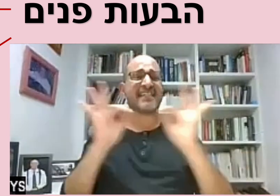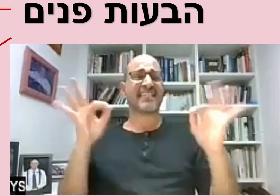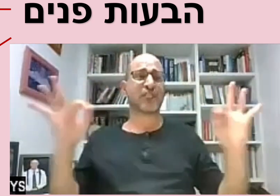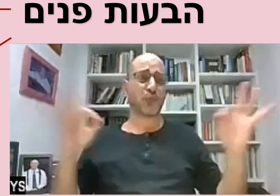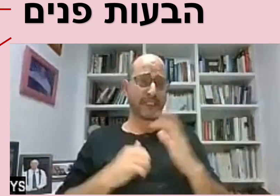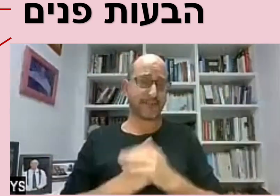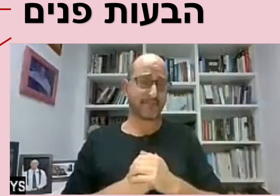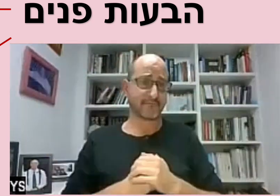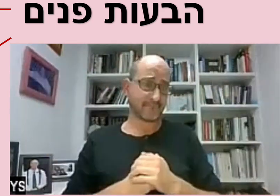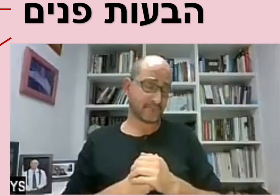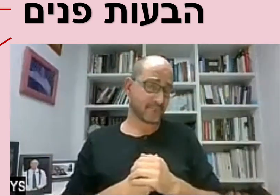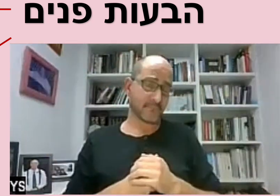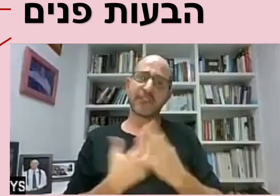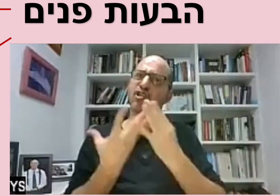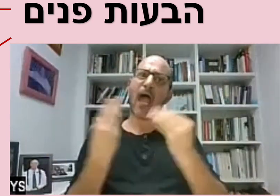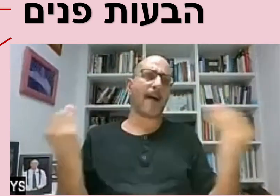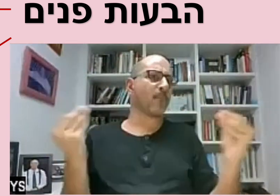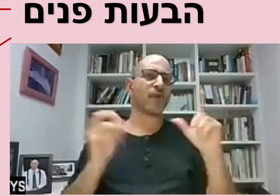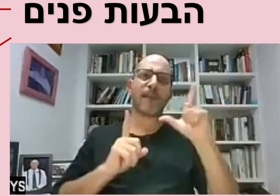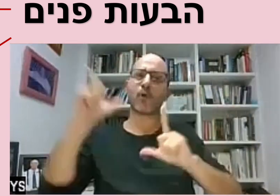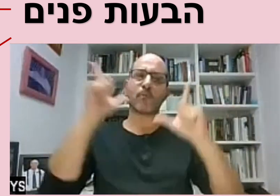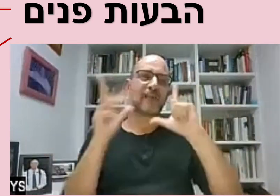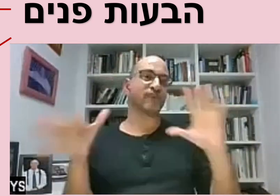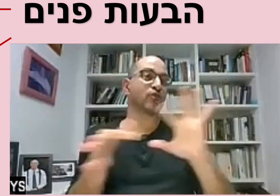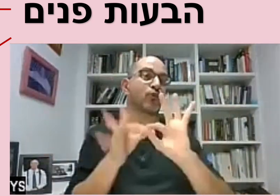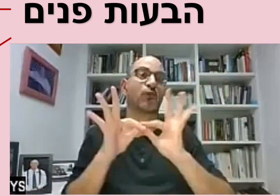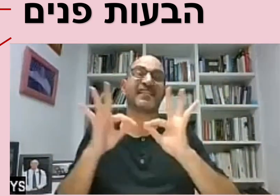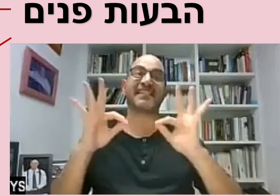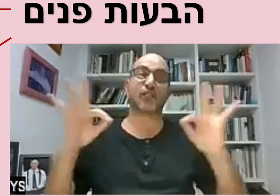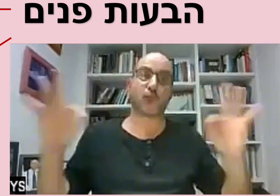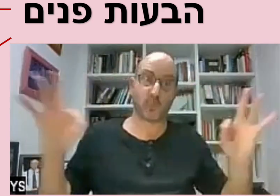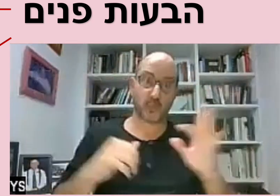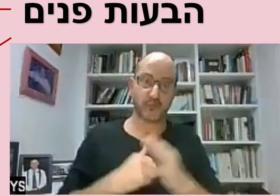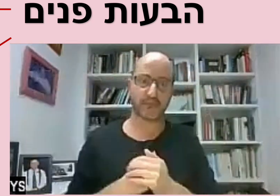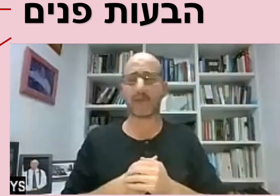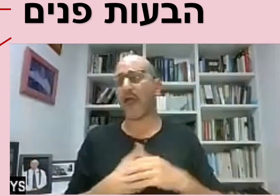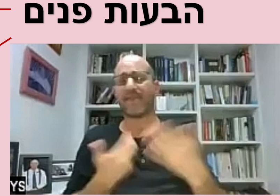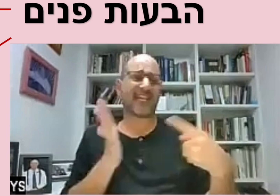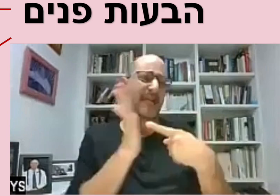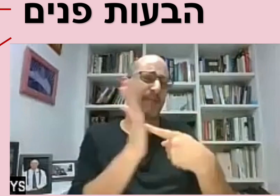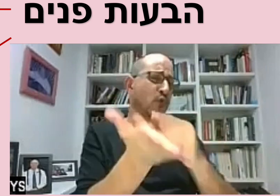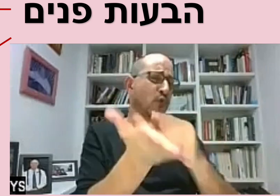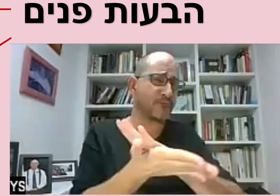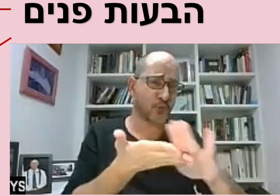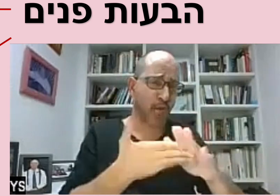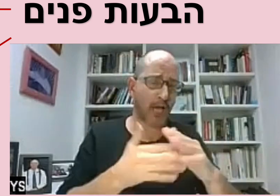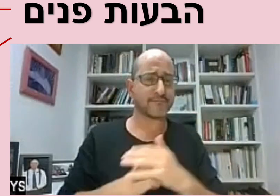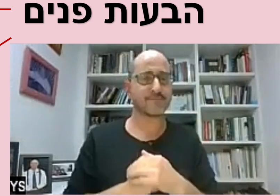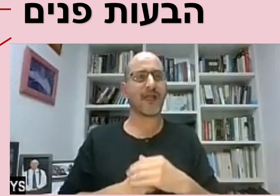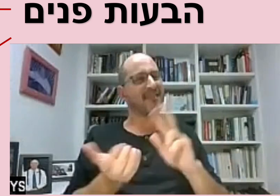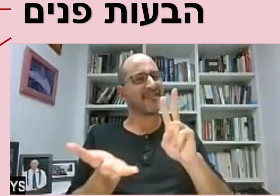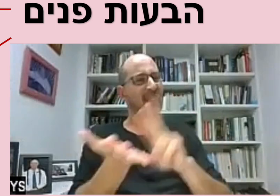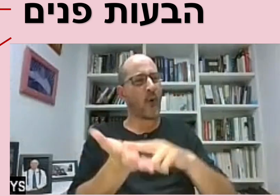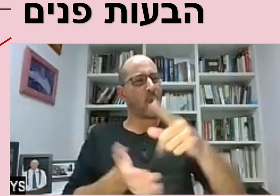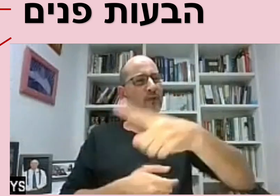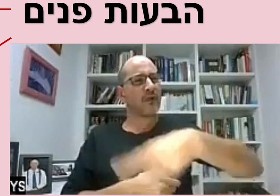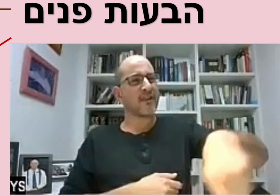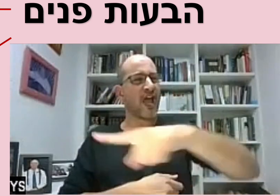וכמובן שיש תפקיד דקדוקי גם. יש המון המון הבעות שיש להם דקדוק. דוגמה